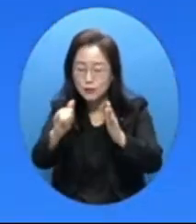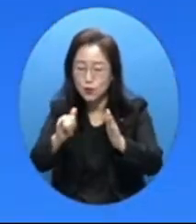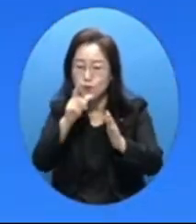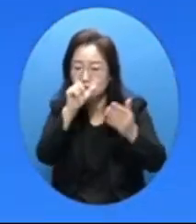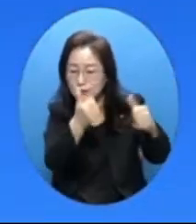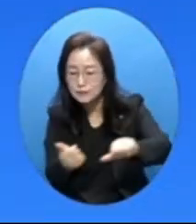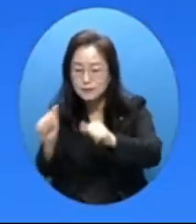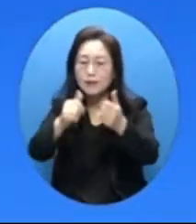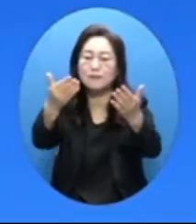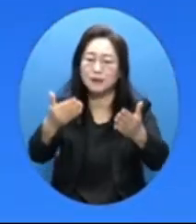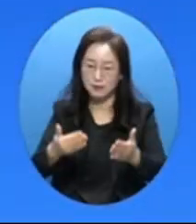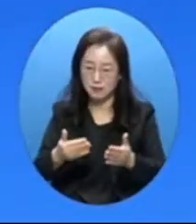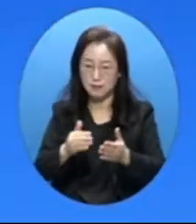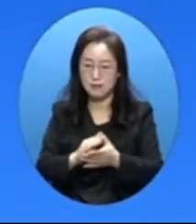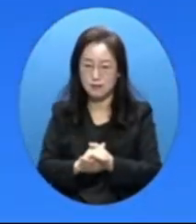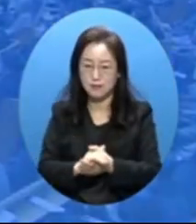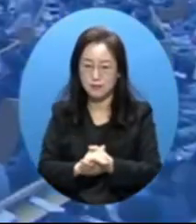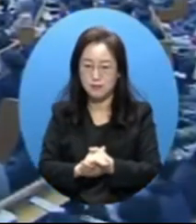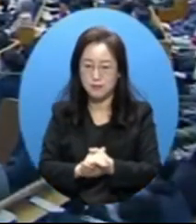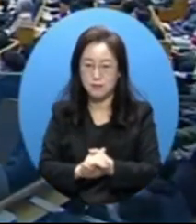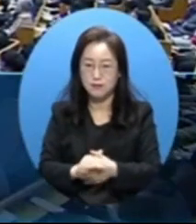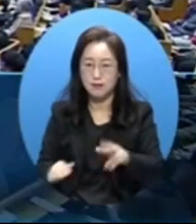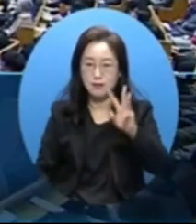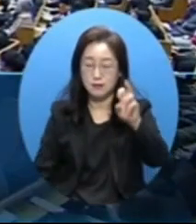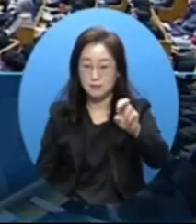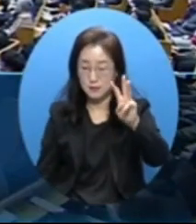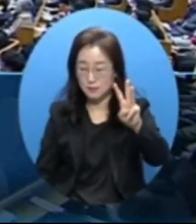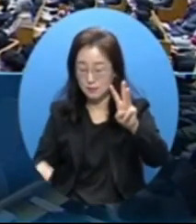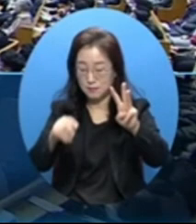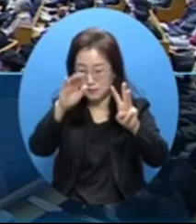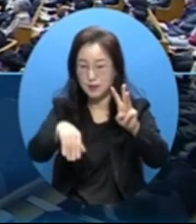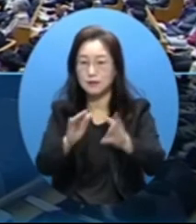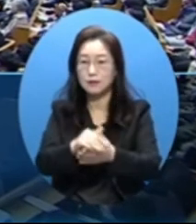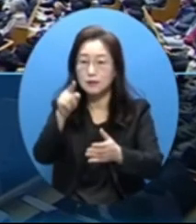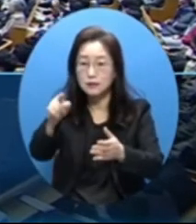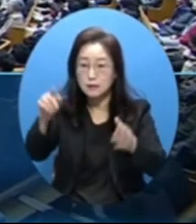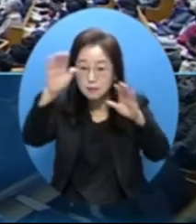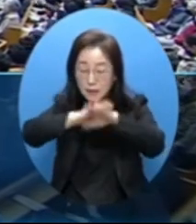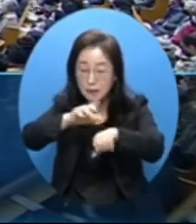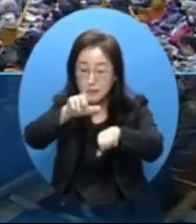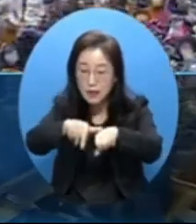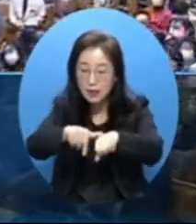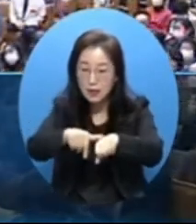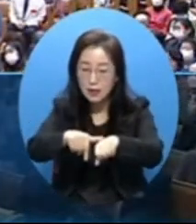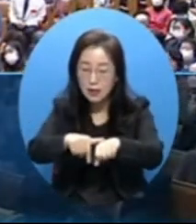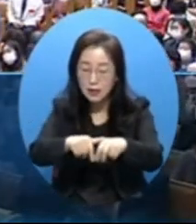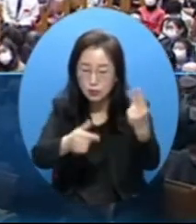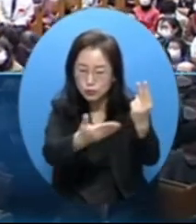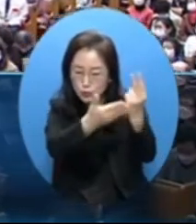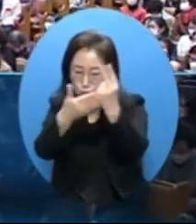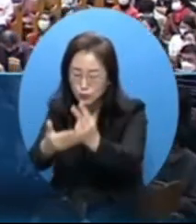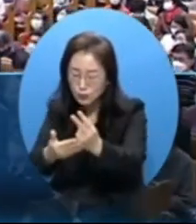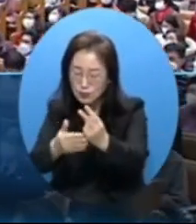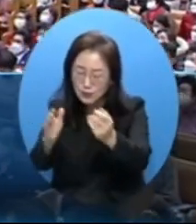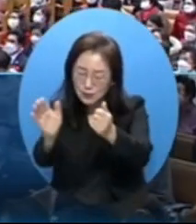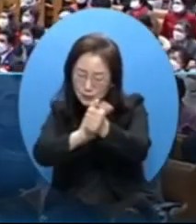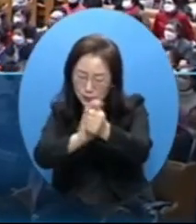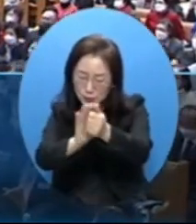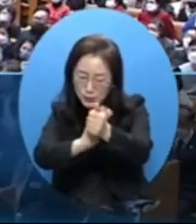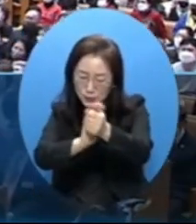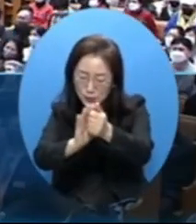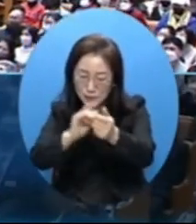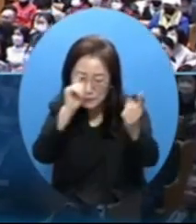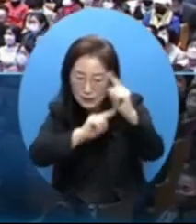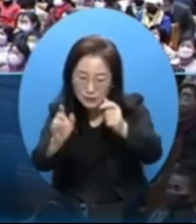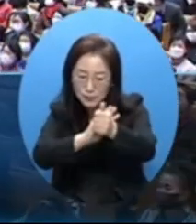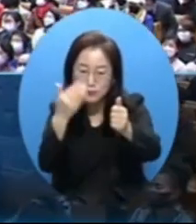받았습니다 33절 34절입니다 그 밤 그 시각에 간수가 그들을 데려다가 그 맞은 자리를 써주고 자기와 그 온